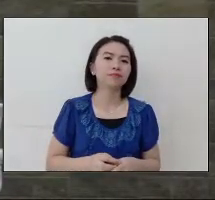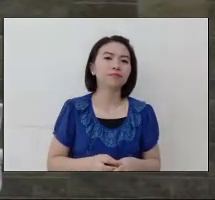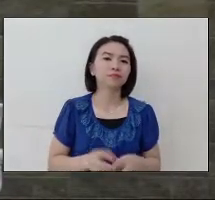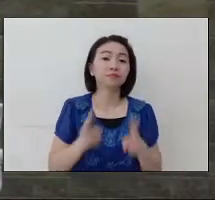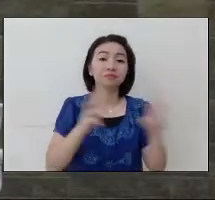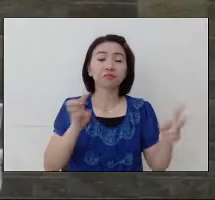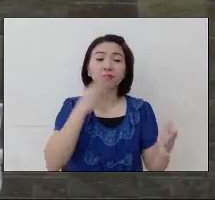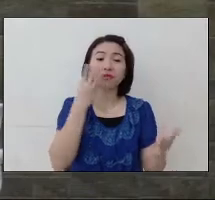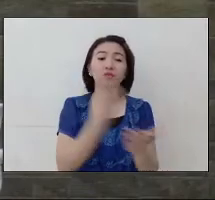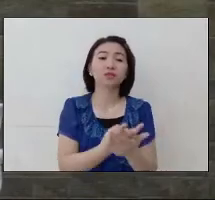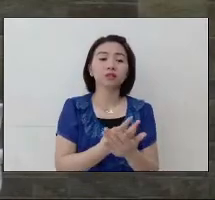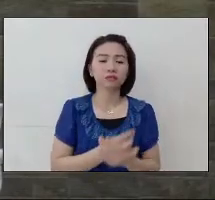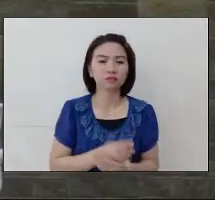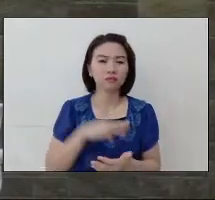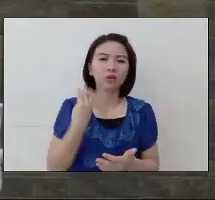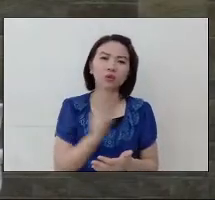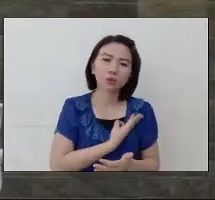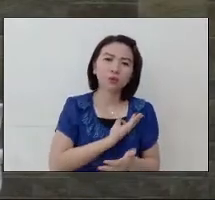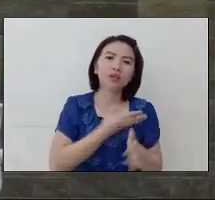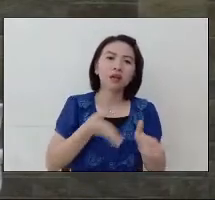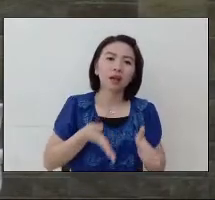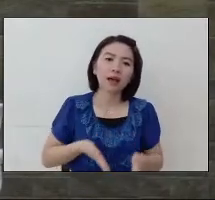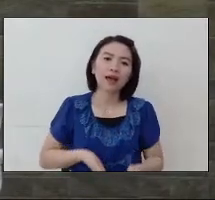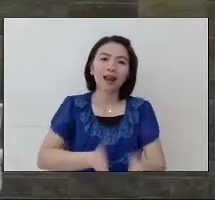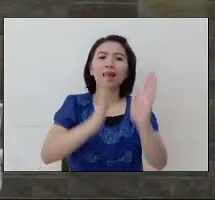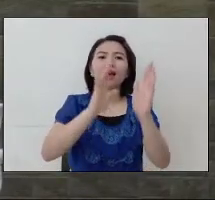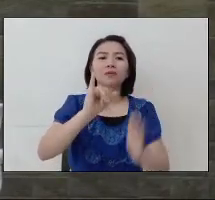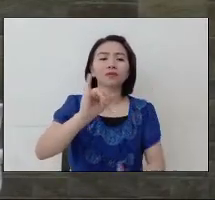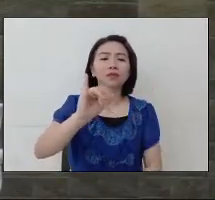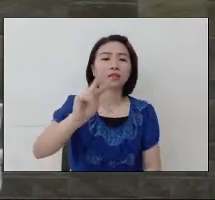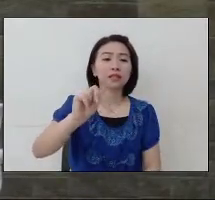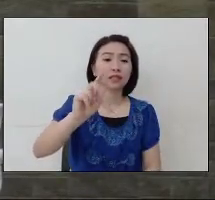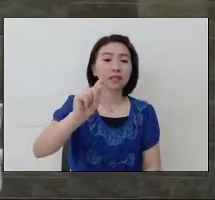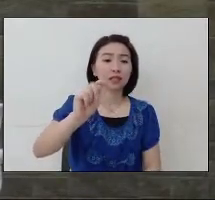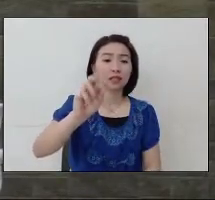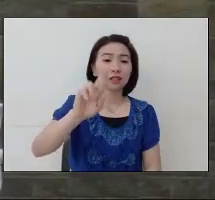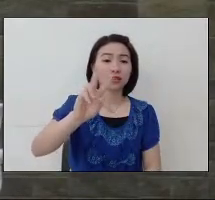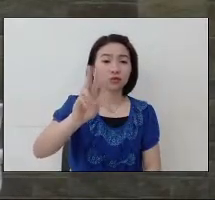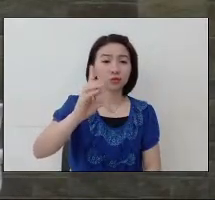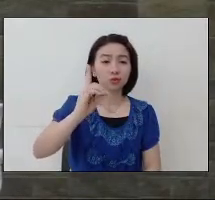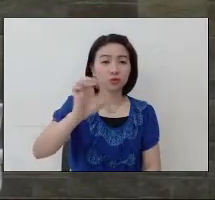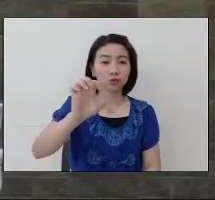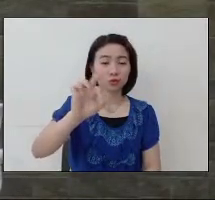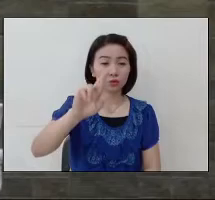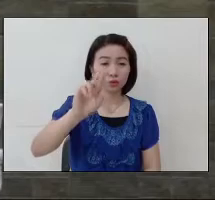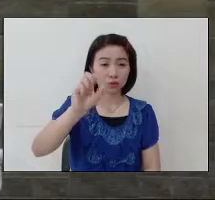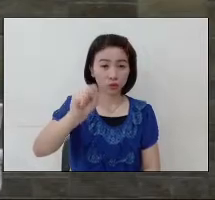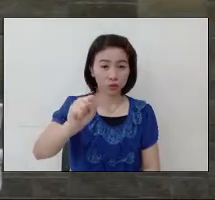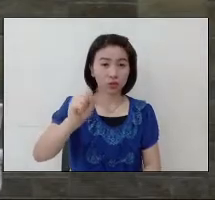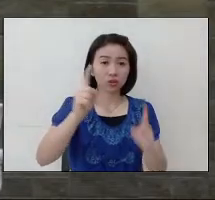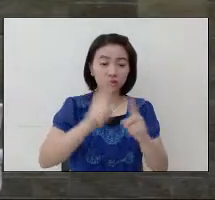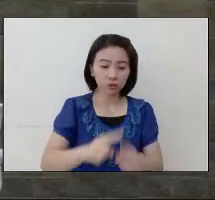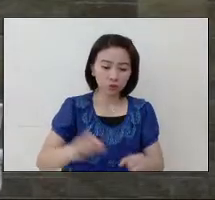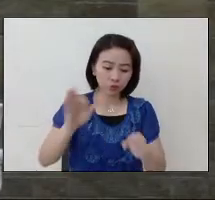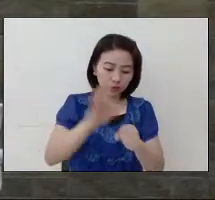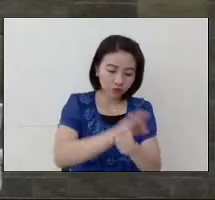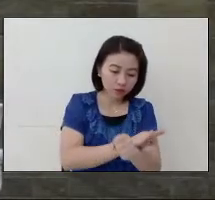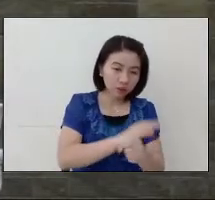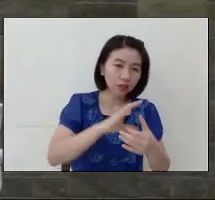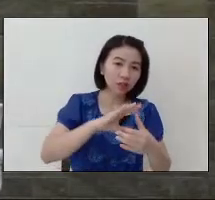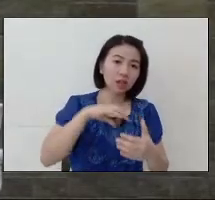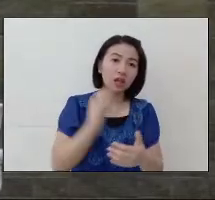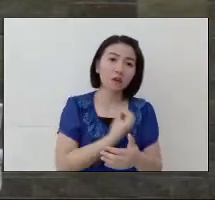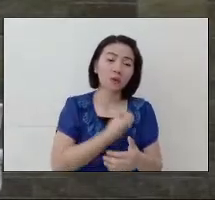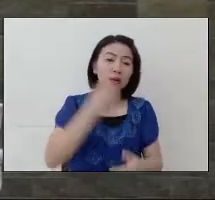our minds and fill our minds with the negatives, the opposite